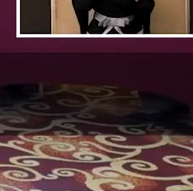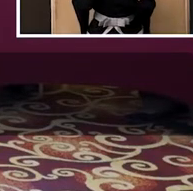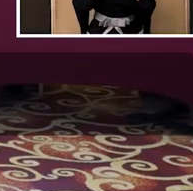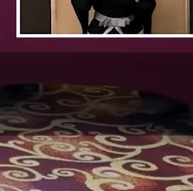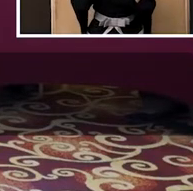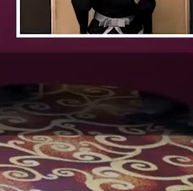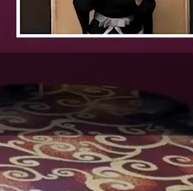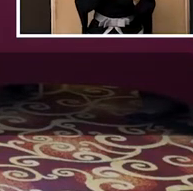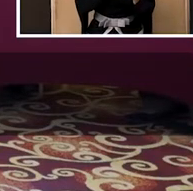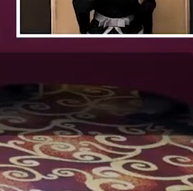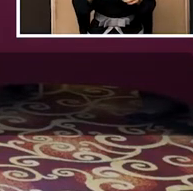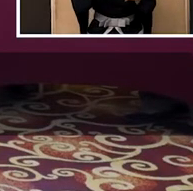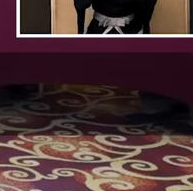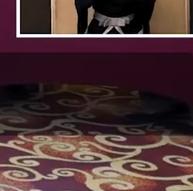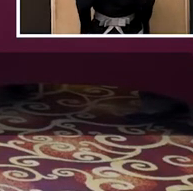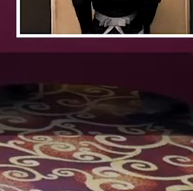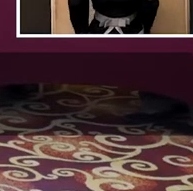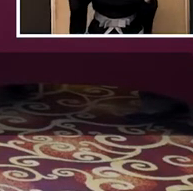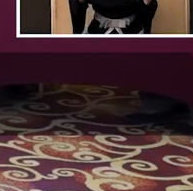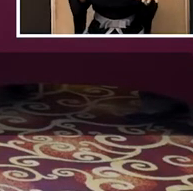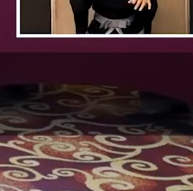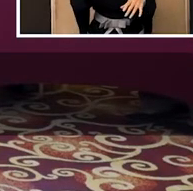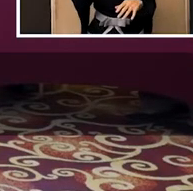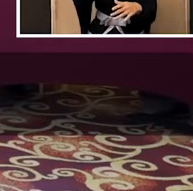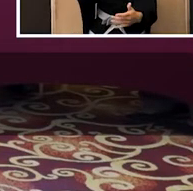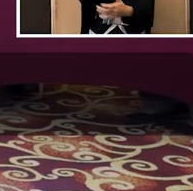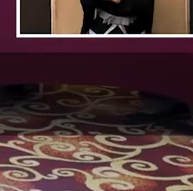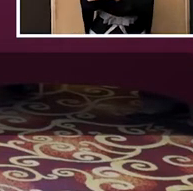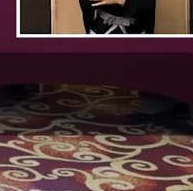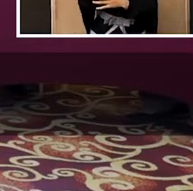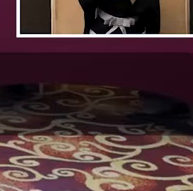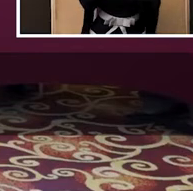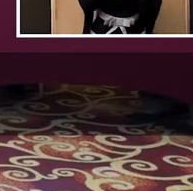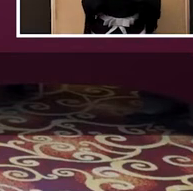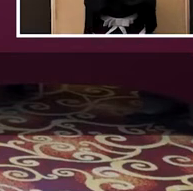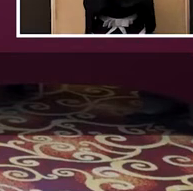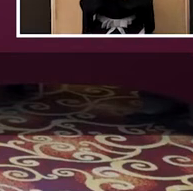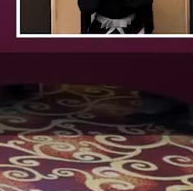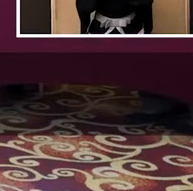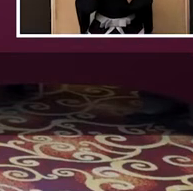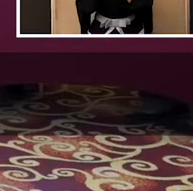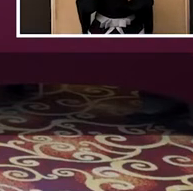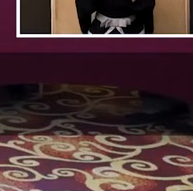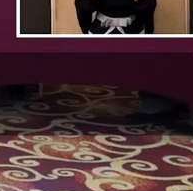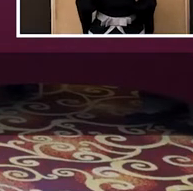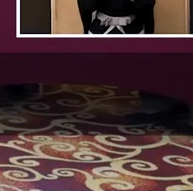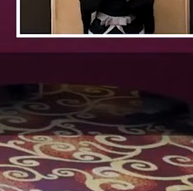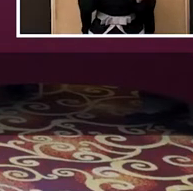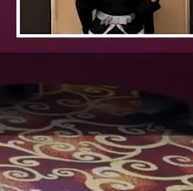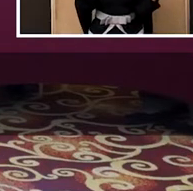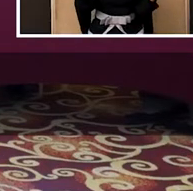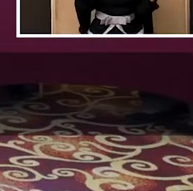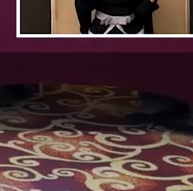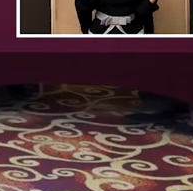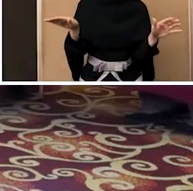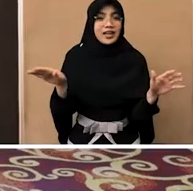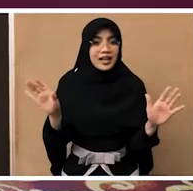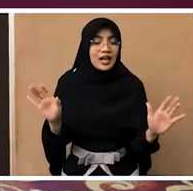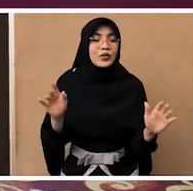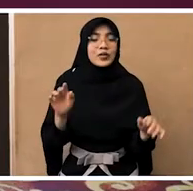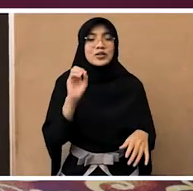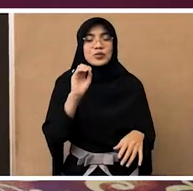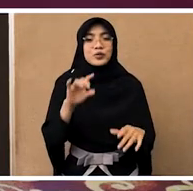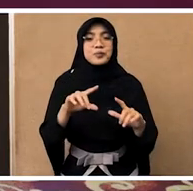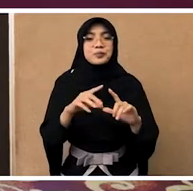pencuriano baik Misalnya Pak Sherly misalnya di tuduh Apa tapi dia senyam-senyum misalnya ya selesai itu kan jadi